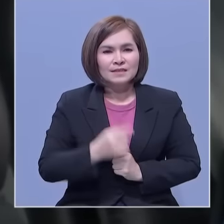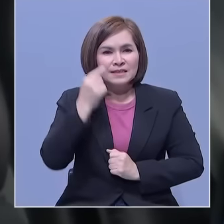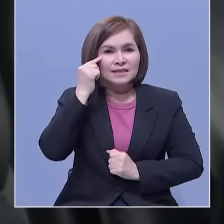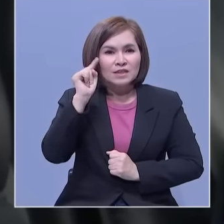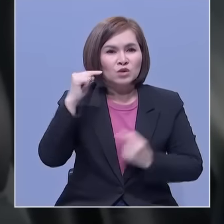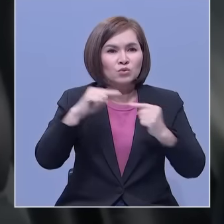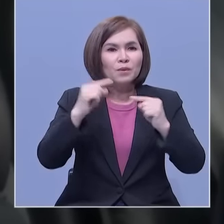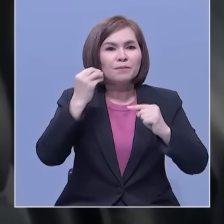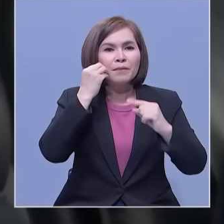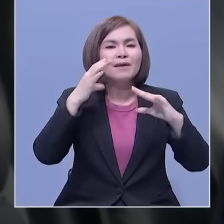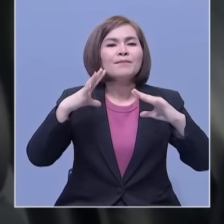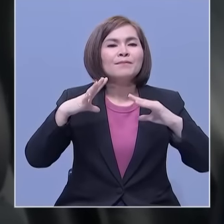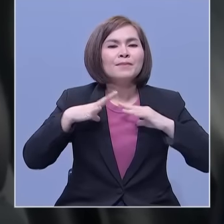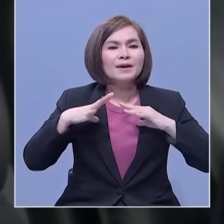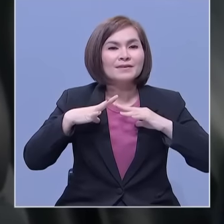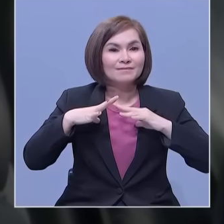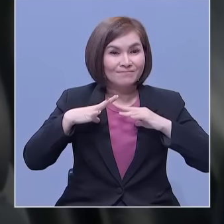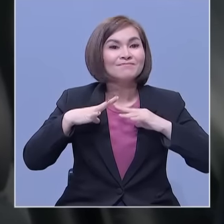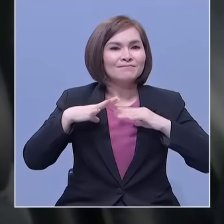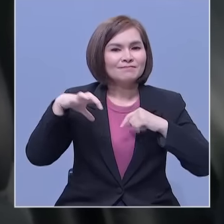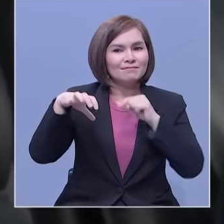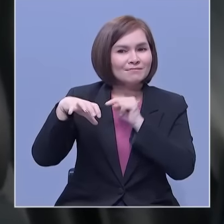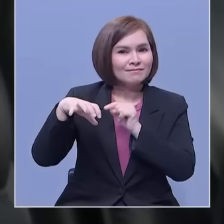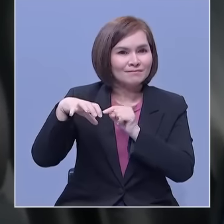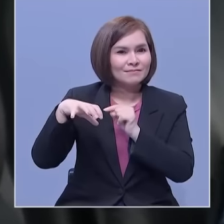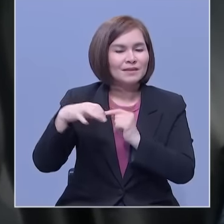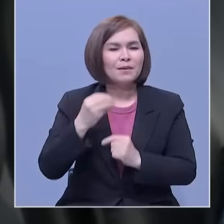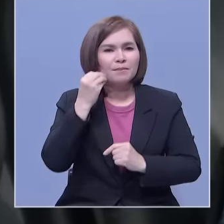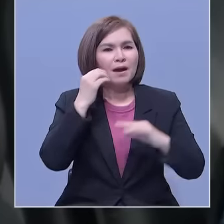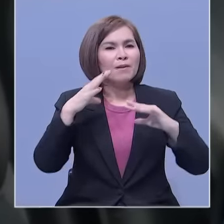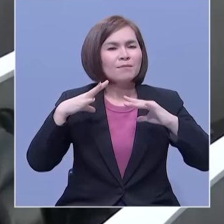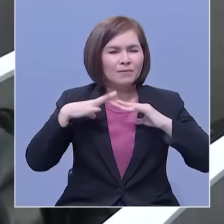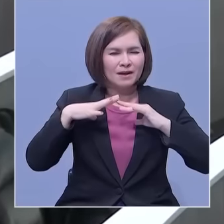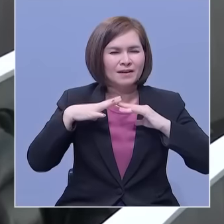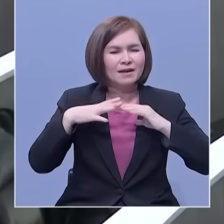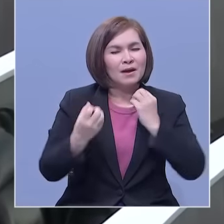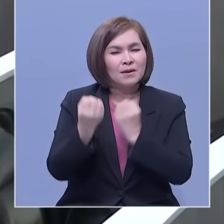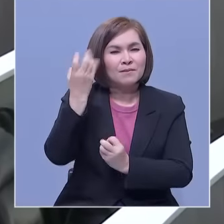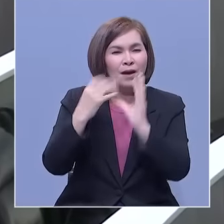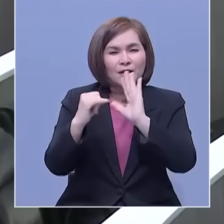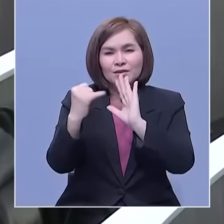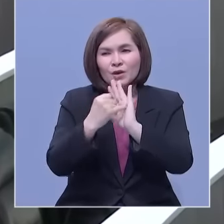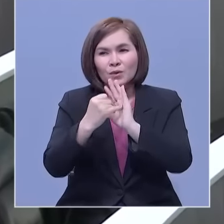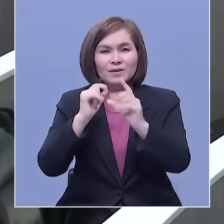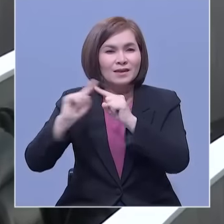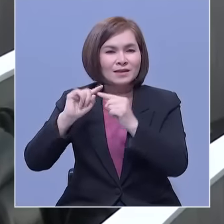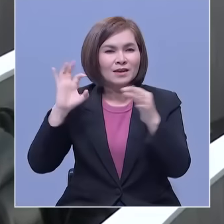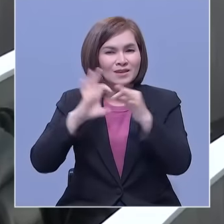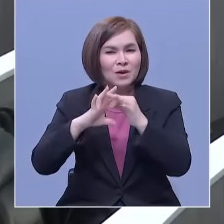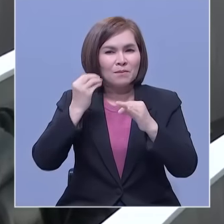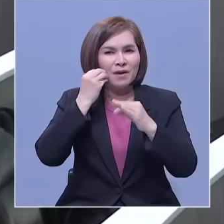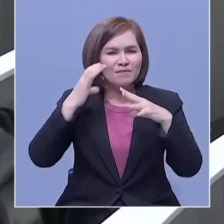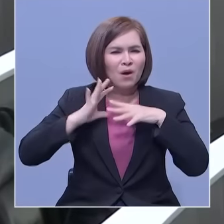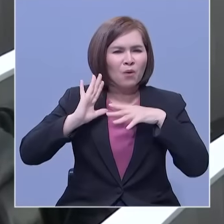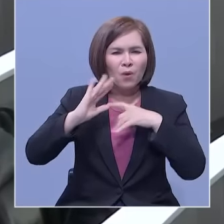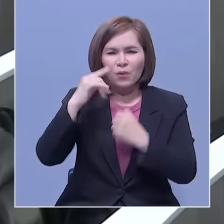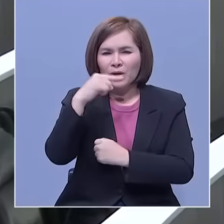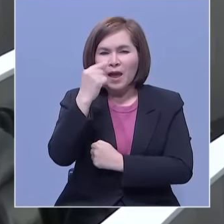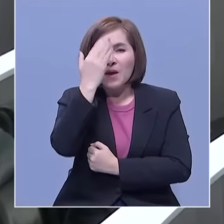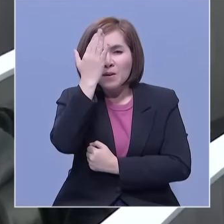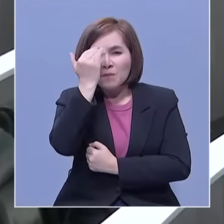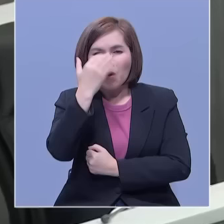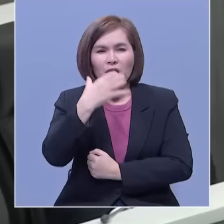พักมอ๋อนึกถึงบ้านพรคมั้ยอ่ะๆๆอาจารยบอกประมาณนี้นะว่าป่าหลายๆจังหวัดนะครับซึ่งเกมนี้ต้องการล้ม